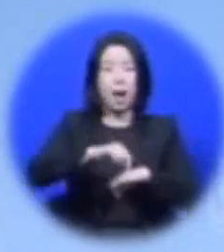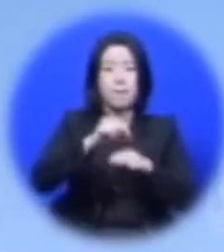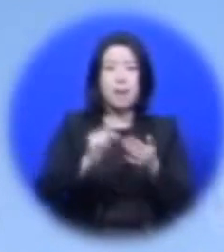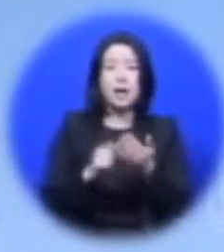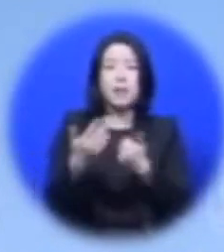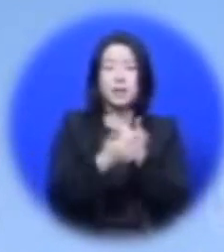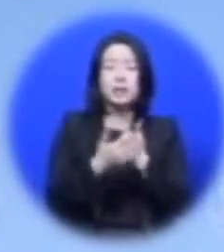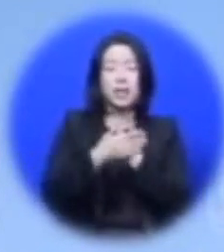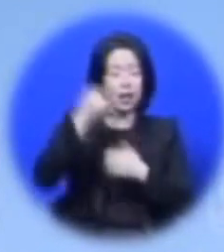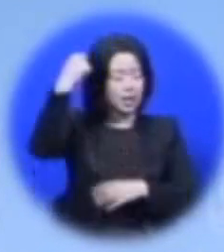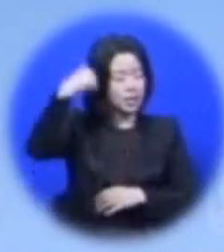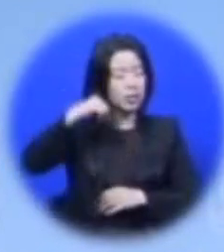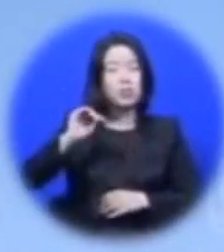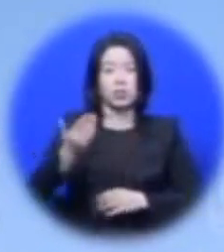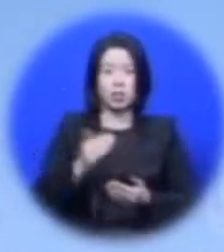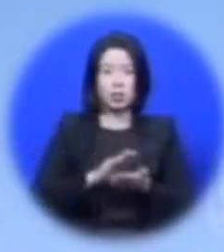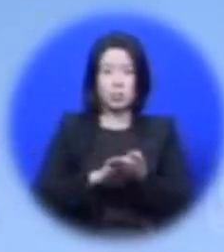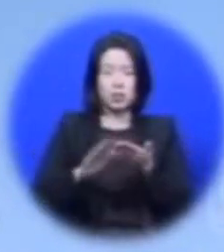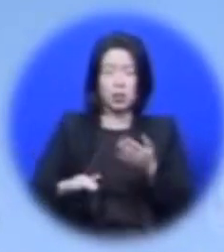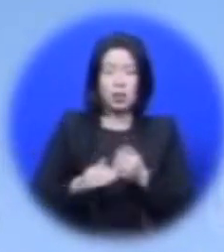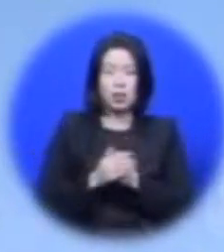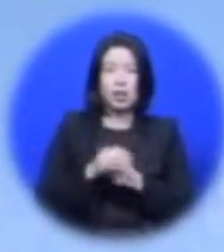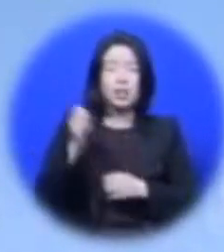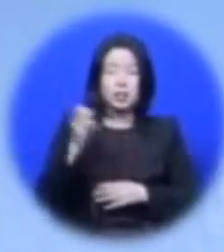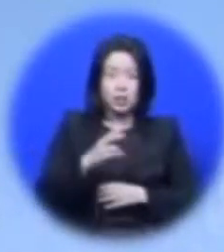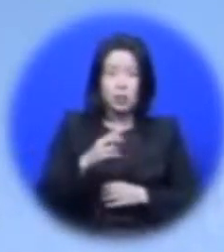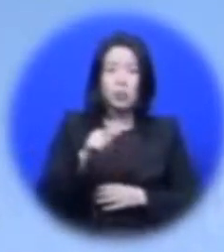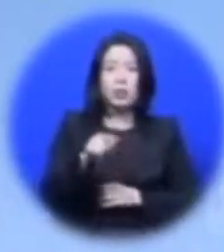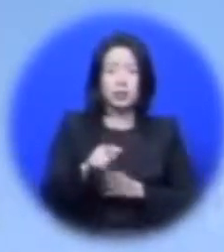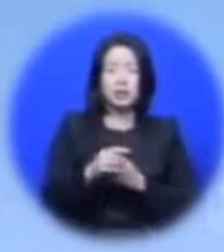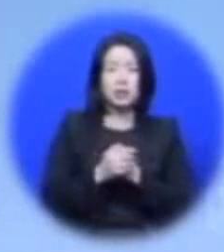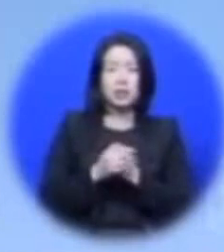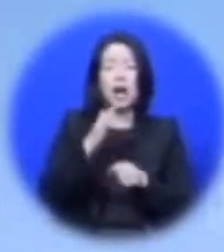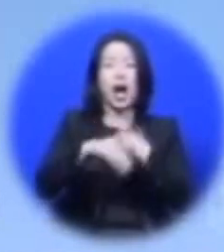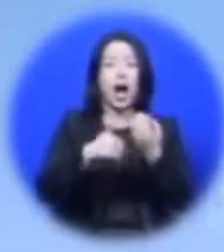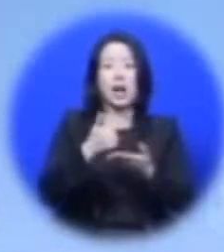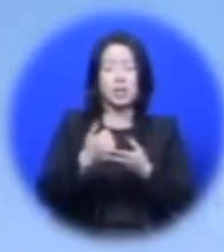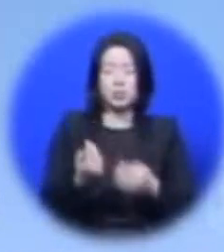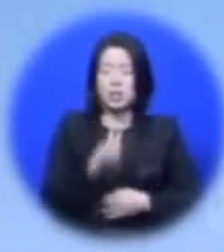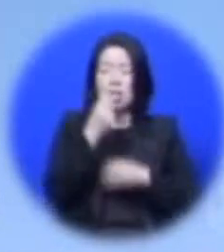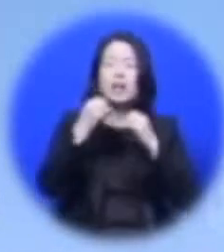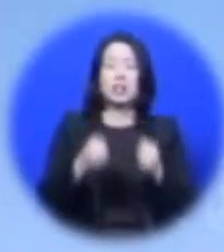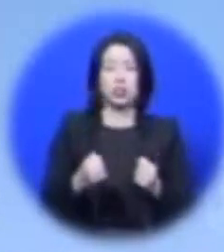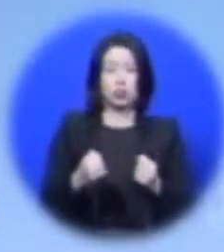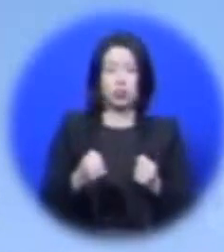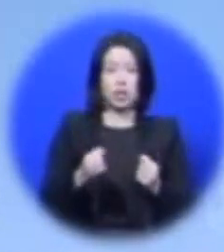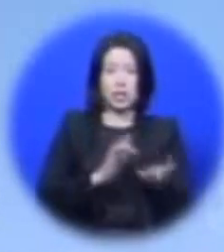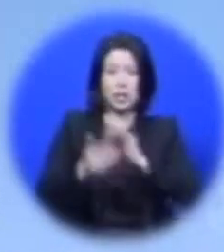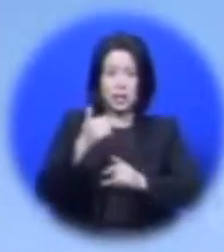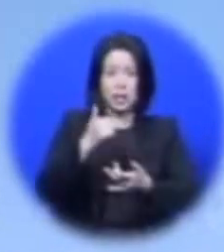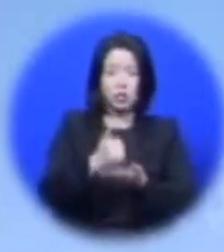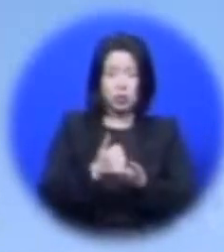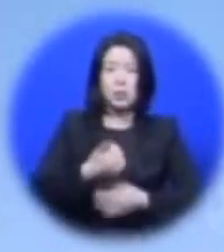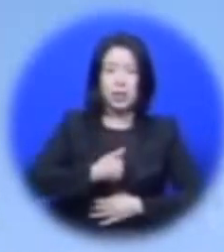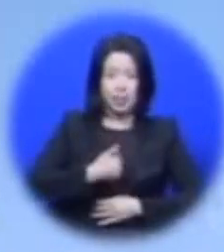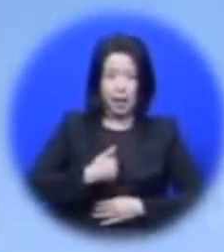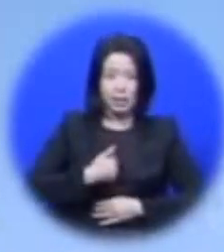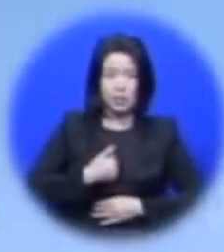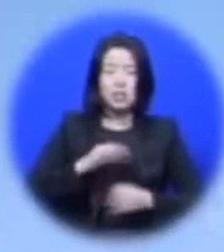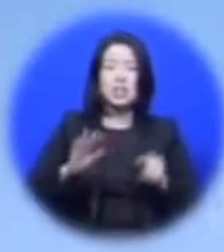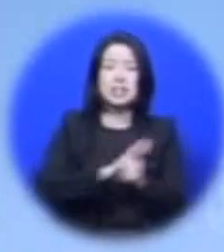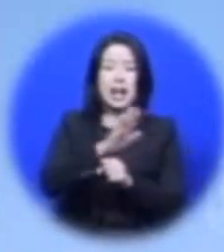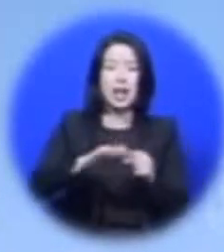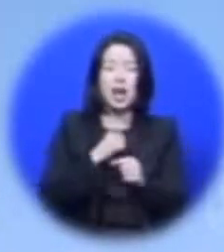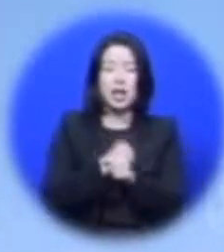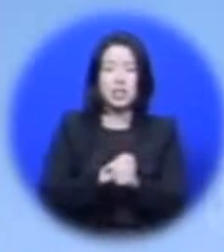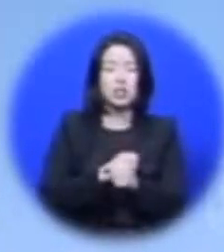은혜가 느껴지는 거죠. 그리고 하나님은 살아계시구나. 예수님이 나를